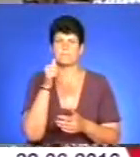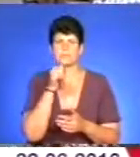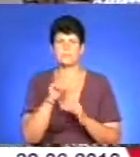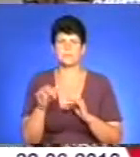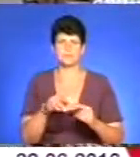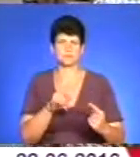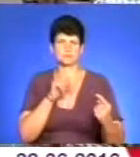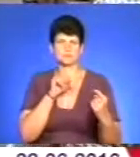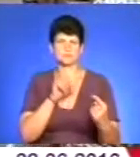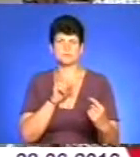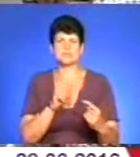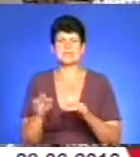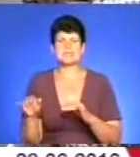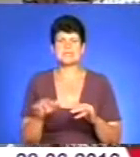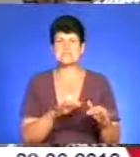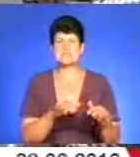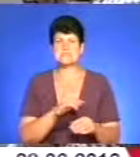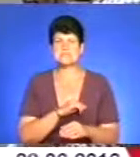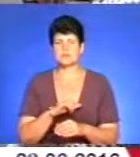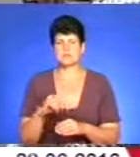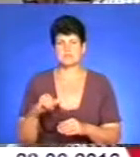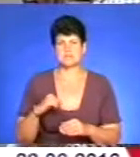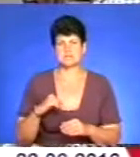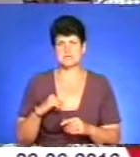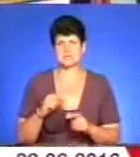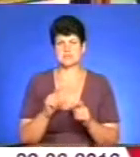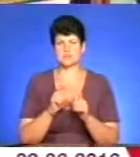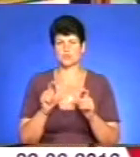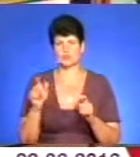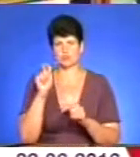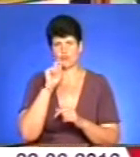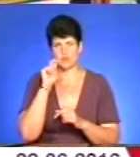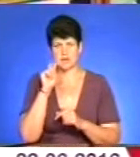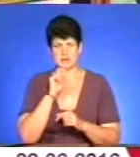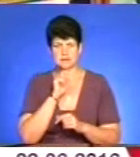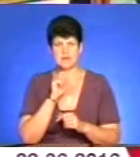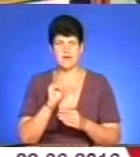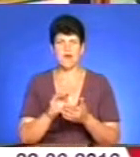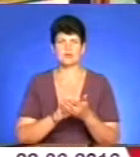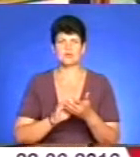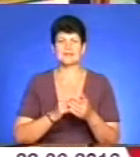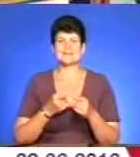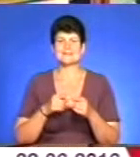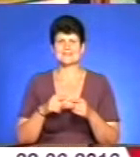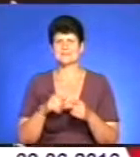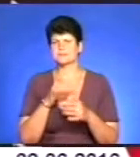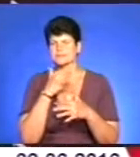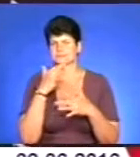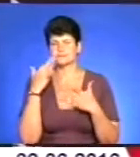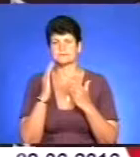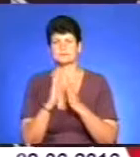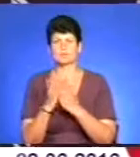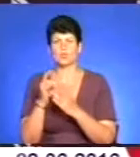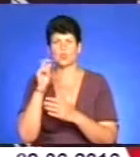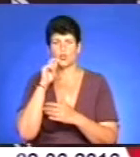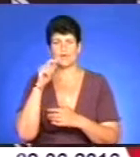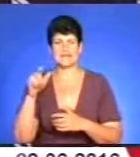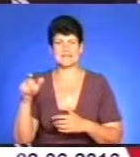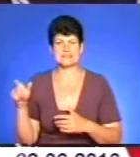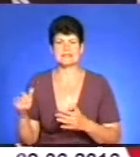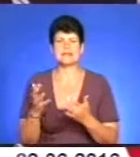опору, діяльність самостійницьких інституцій в Україні. Автори цих десяток книг – українці. Кілька з них